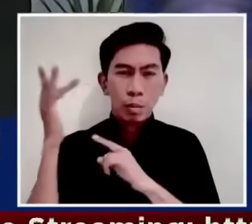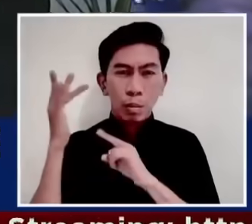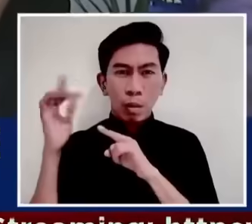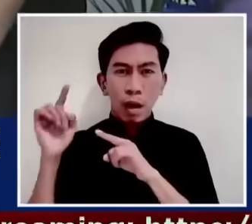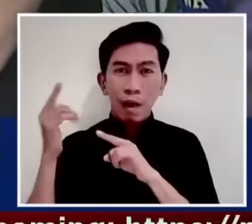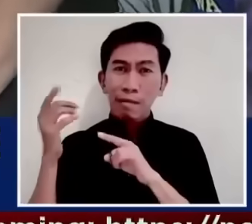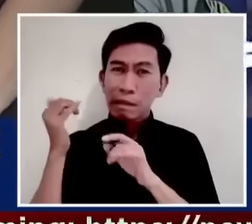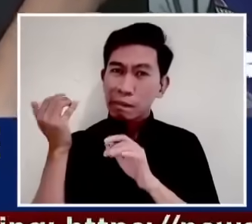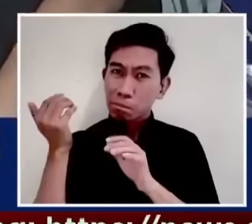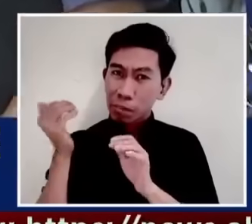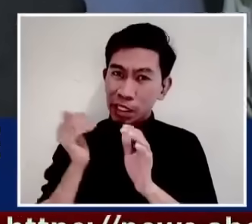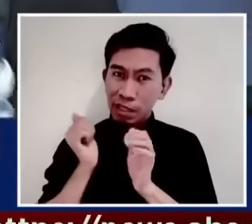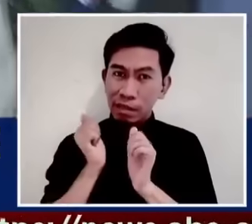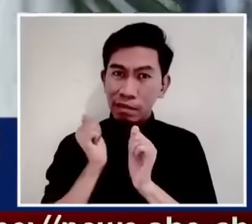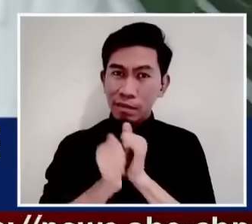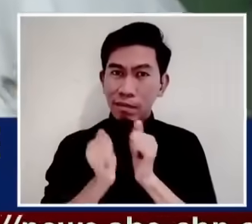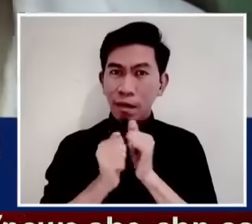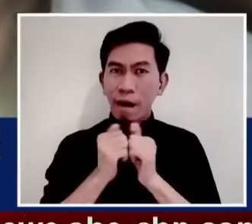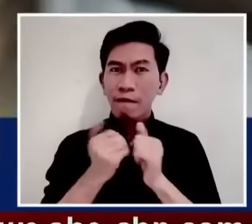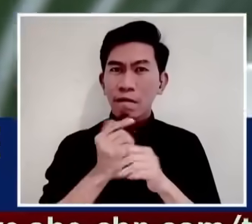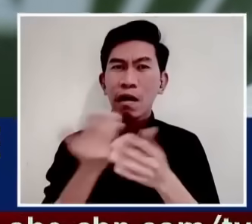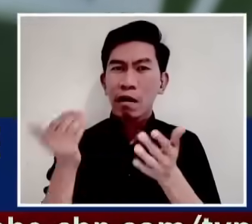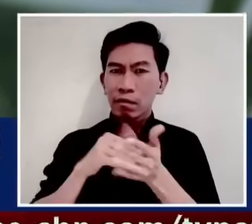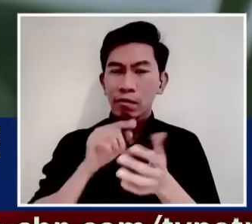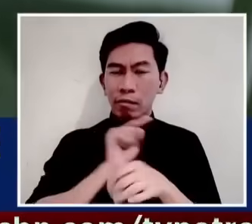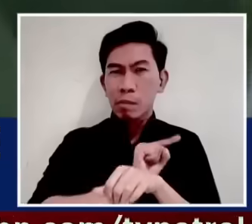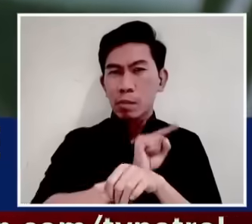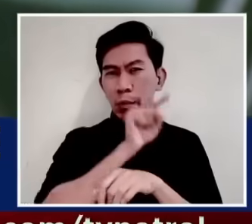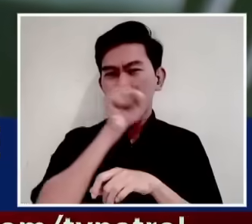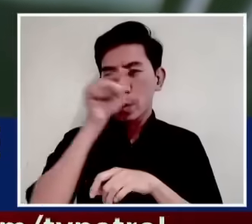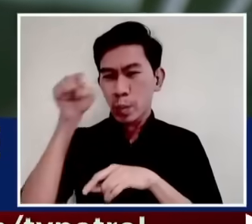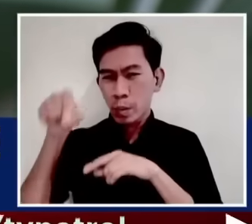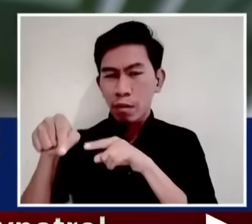maaaring tumama sa kanilang komunidad sa Tel Aviv.